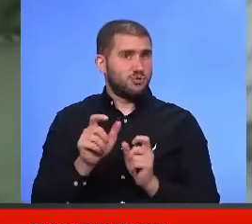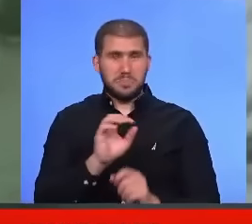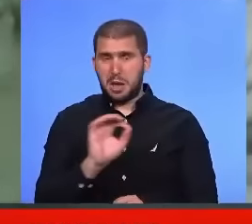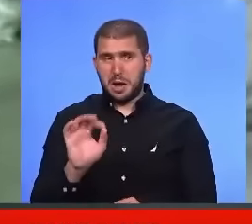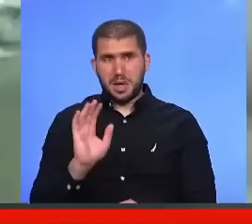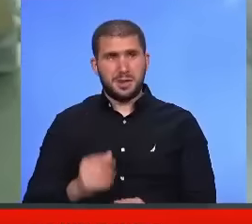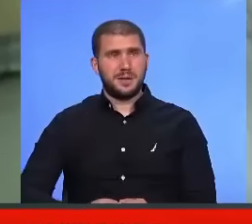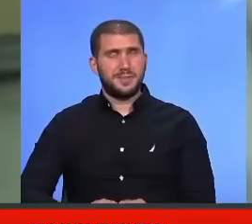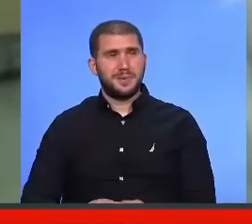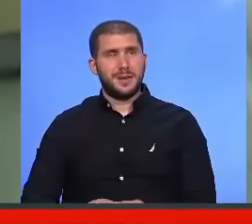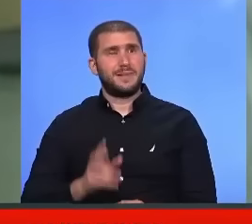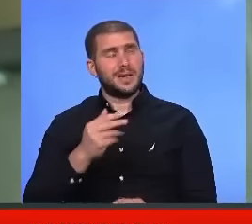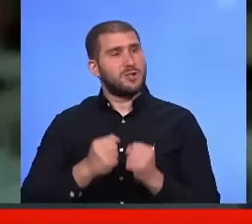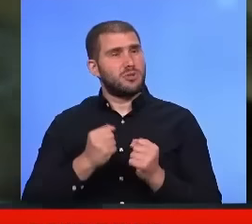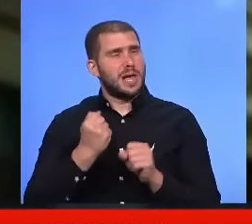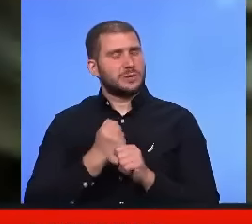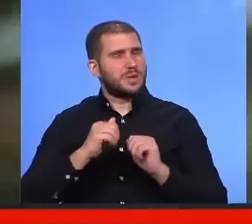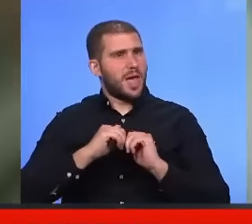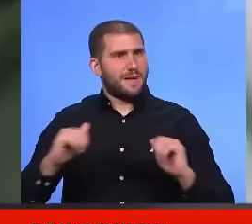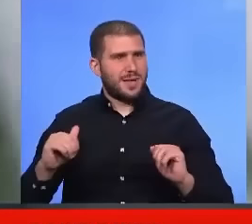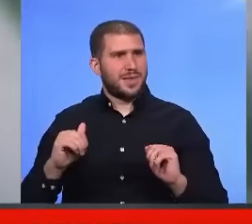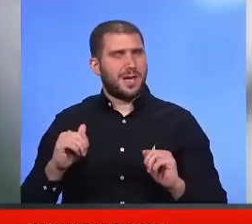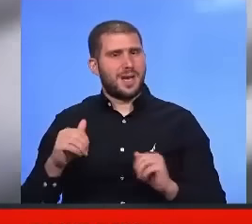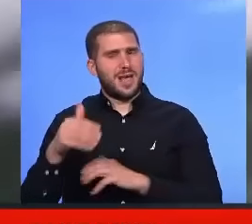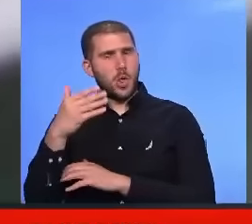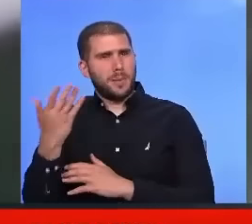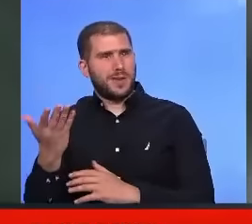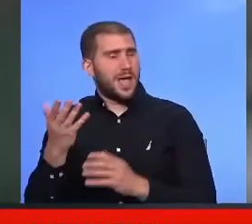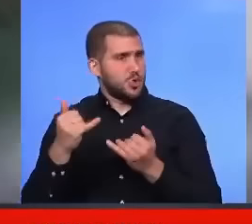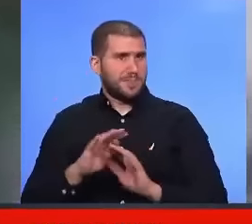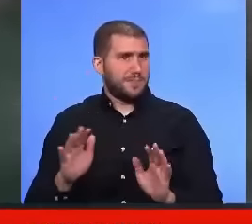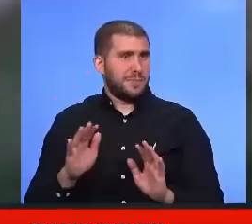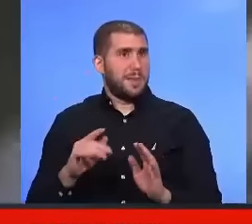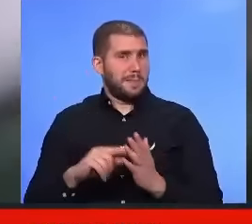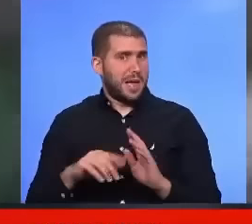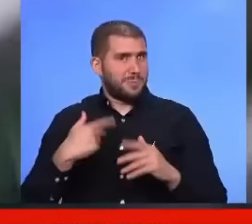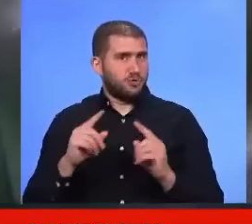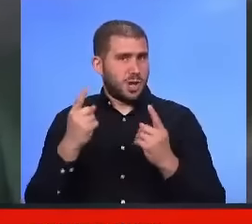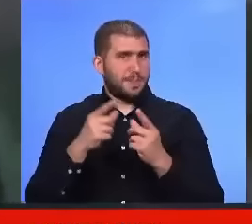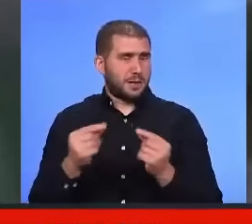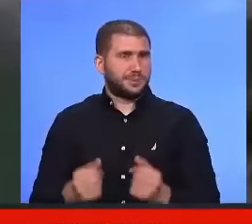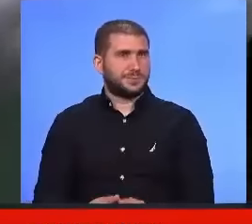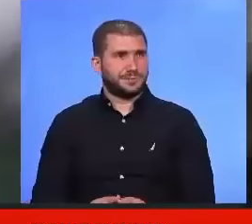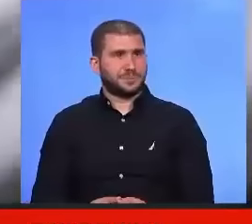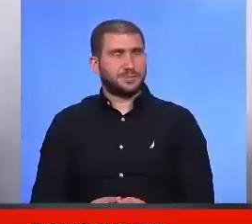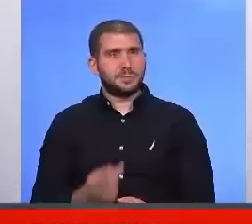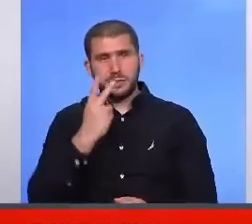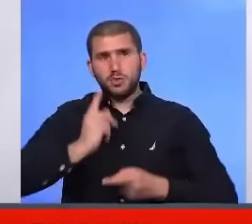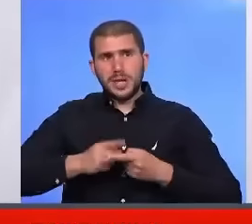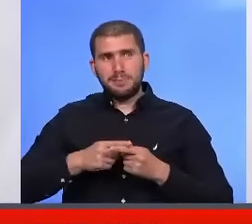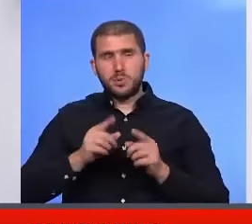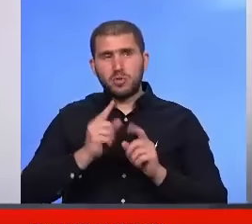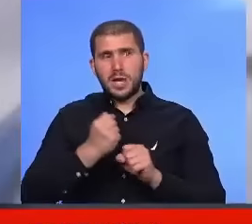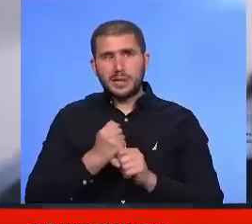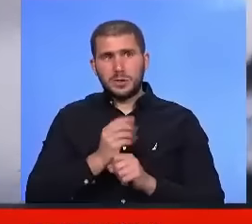אחלה, אבל קשה לי לעשות את ההפרדה בין הלאומי לזה היום, בעקבות מה שהיה בעזה. בואו נראה שהקפידו במידות, שלא עשו